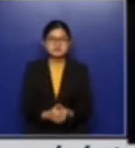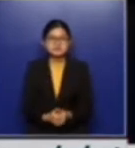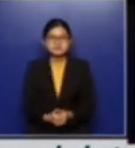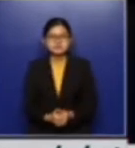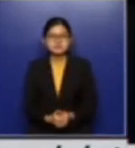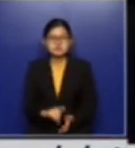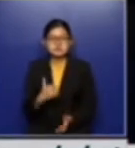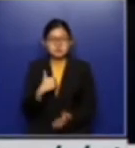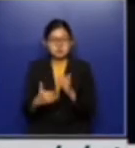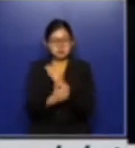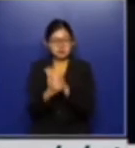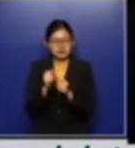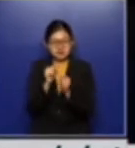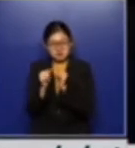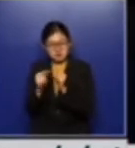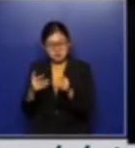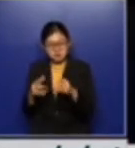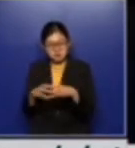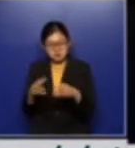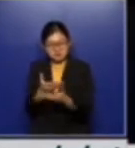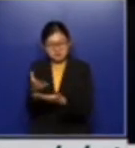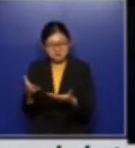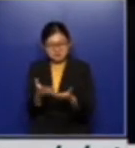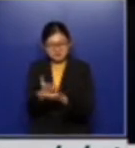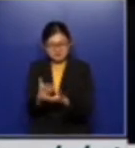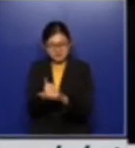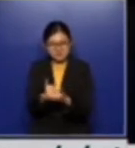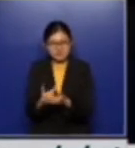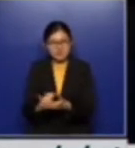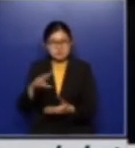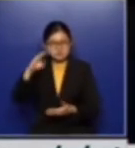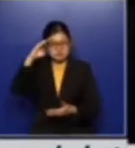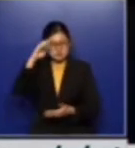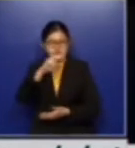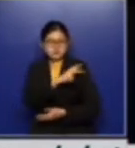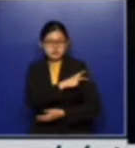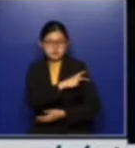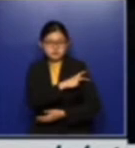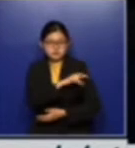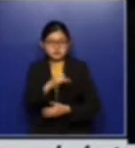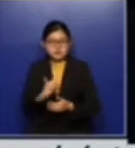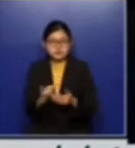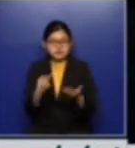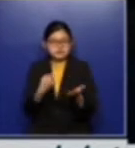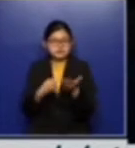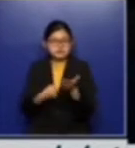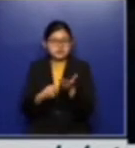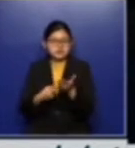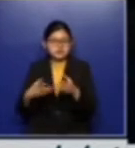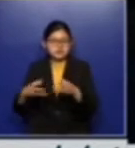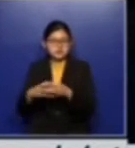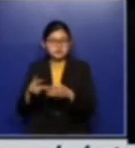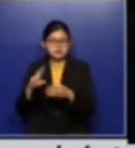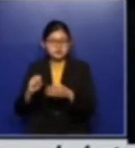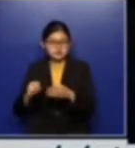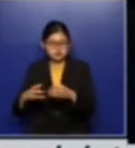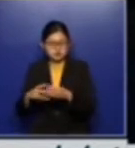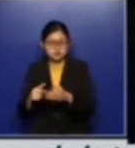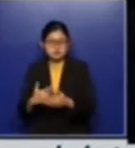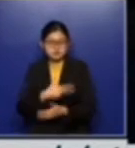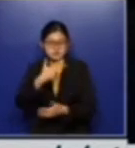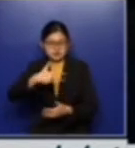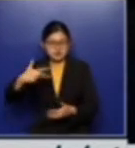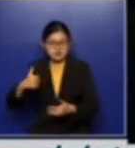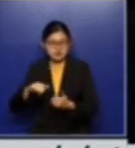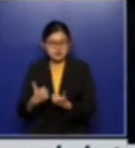ผมได้มีโอกาสได้พูดคุยกับท่านพลตำรวจโทวิโรจน์เปาอินท่านที่ปรึกษาพรรคเพื่อไทยนะครับท่านลง